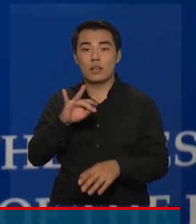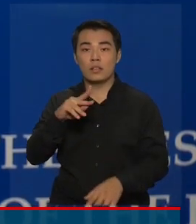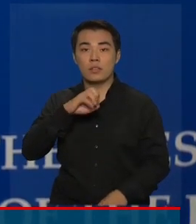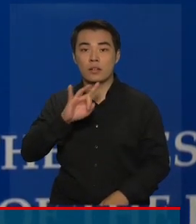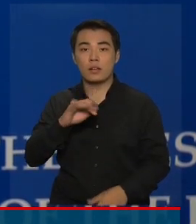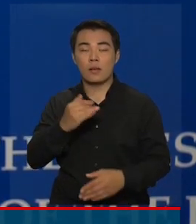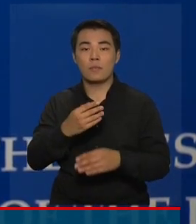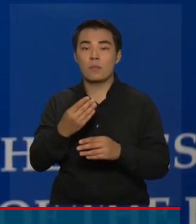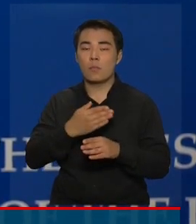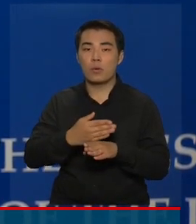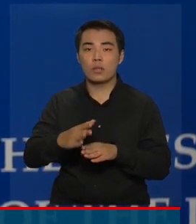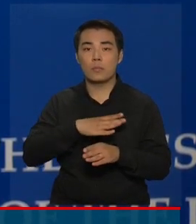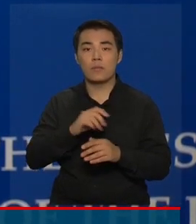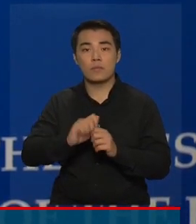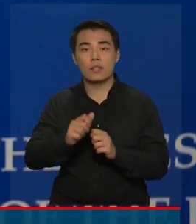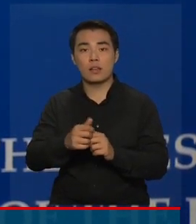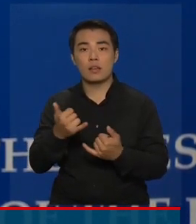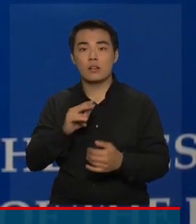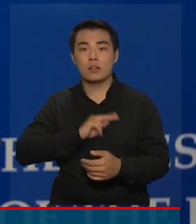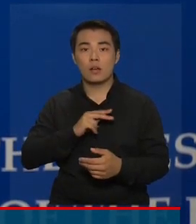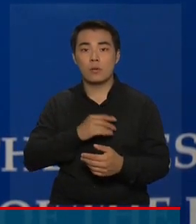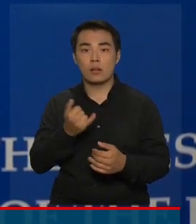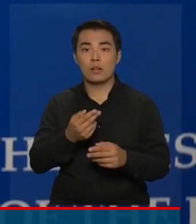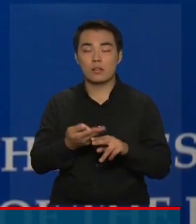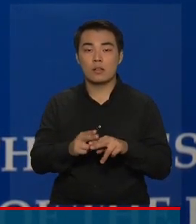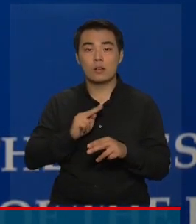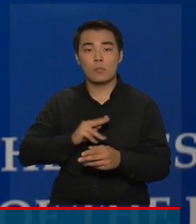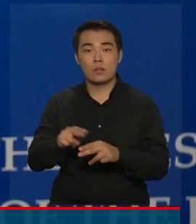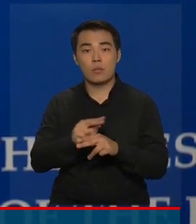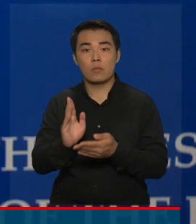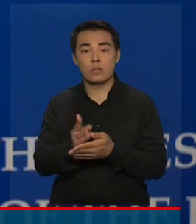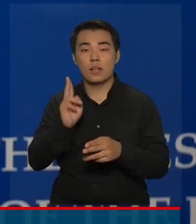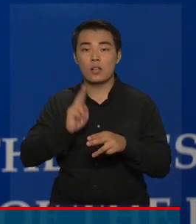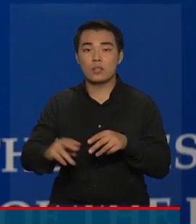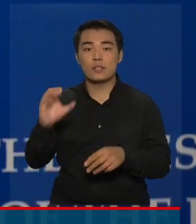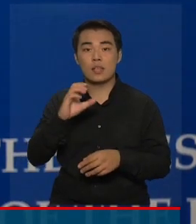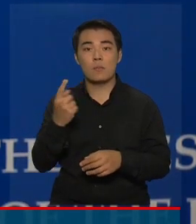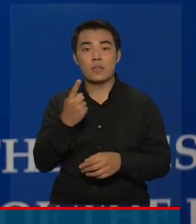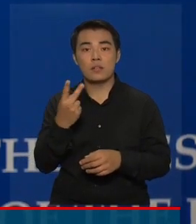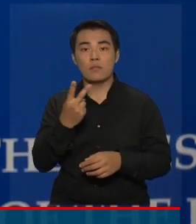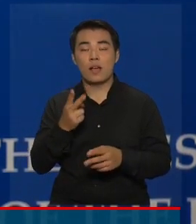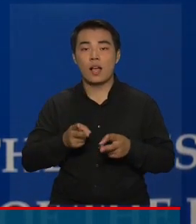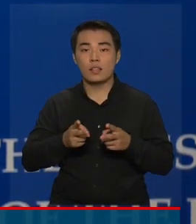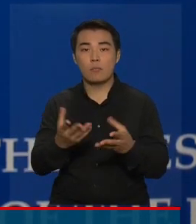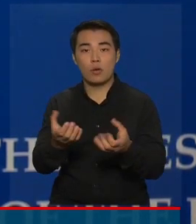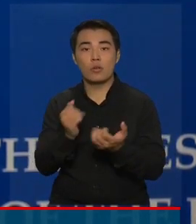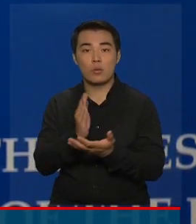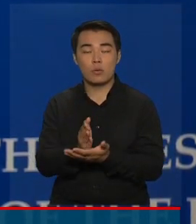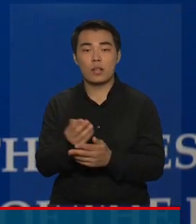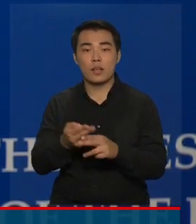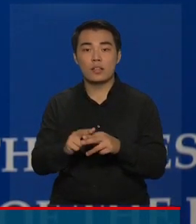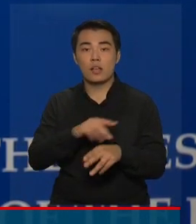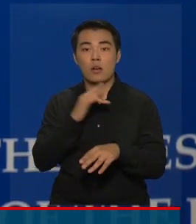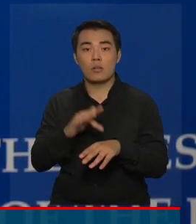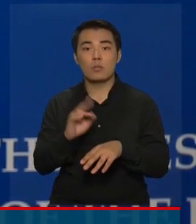поздно выделили финансирование. Работы очень активно сейчас ведутся. К концу сентября ожидаем первые два котла получить. Вот это те